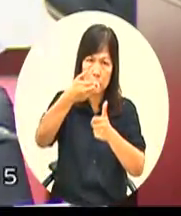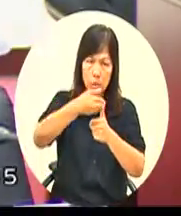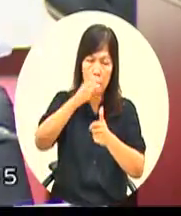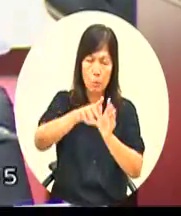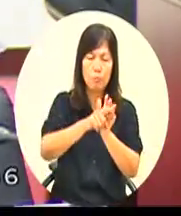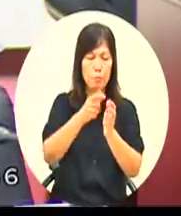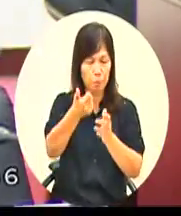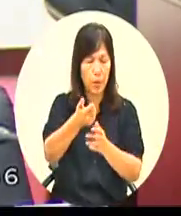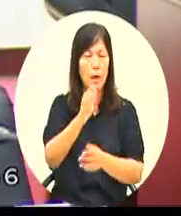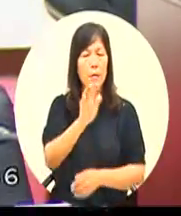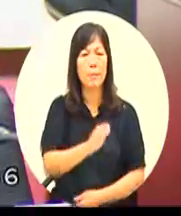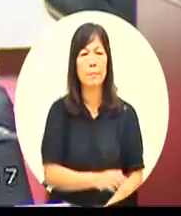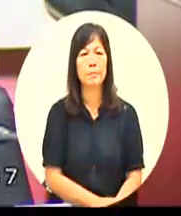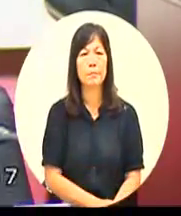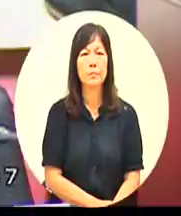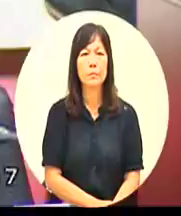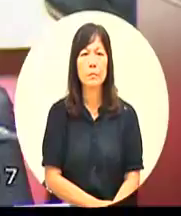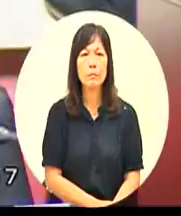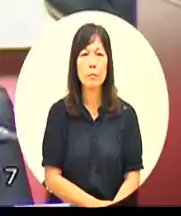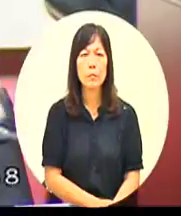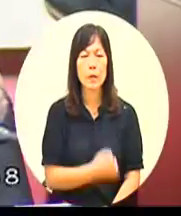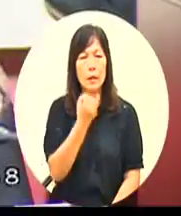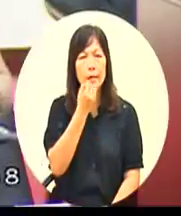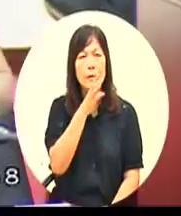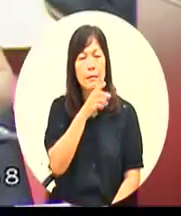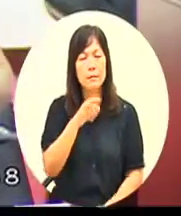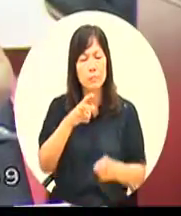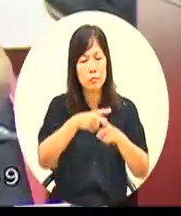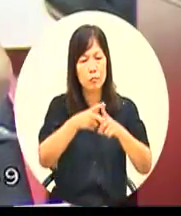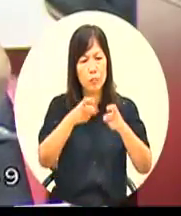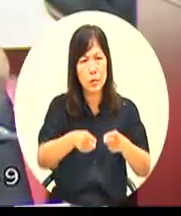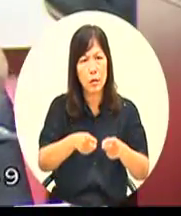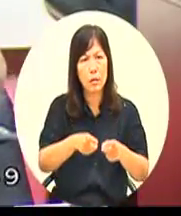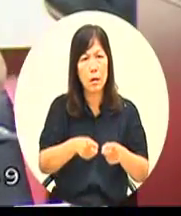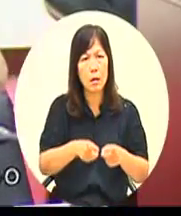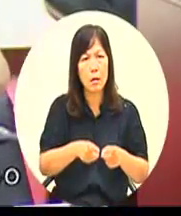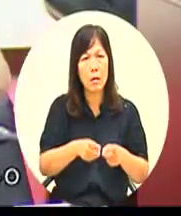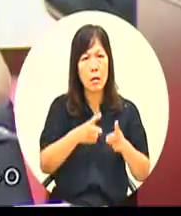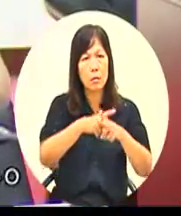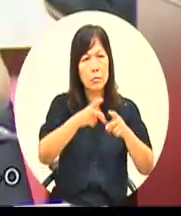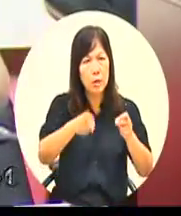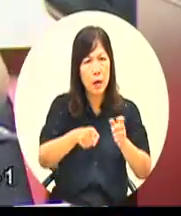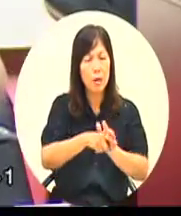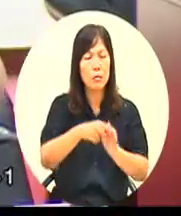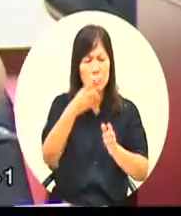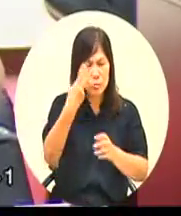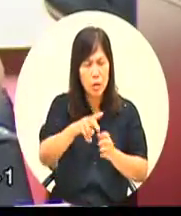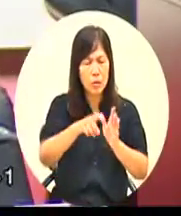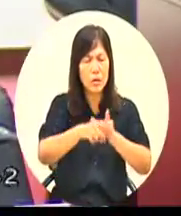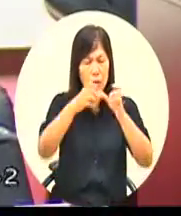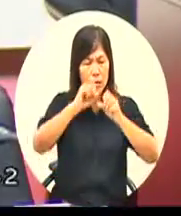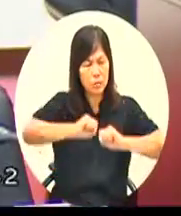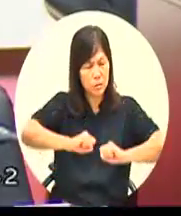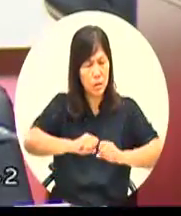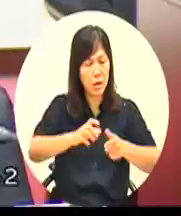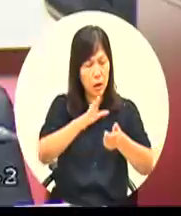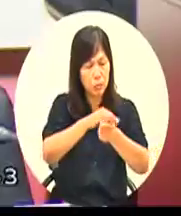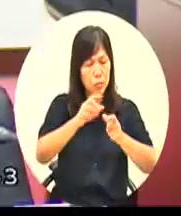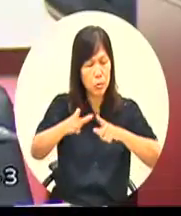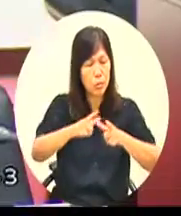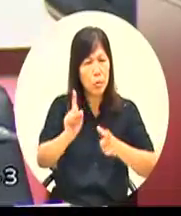内容哦。但是为什么我们小港地区哦，我们就来一个健康学院